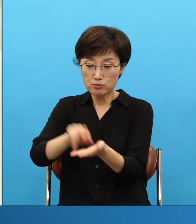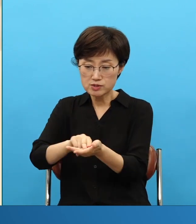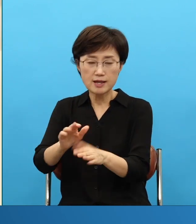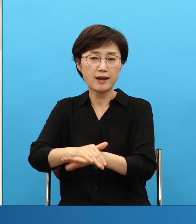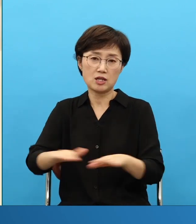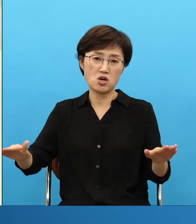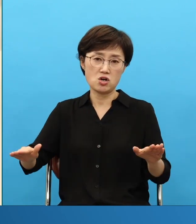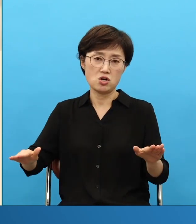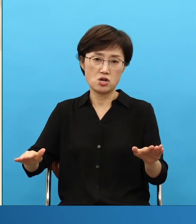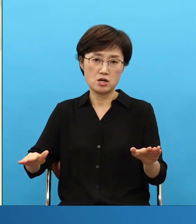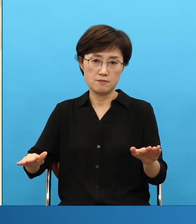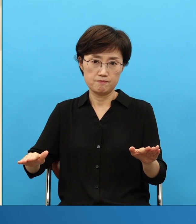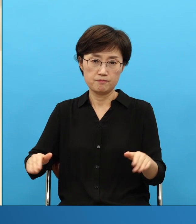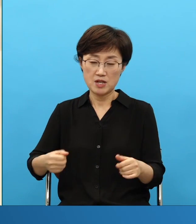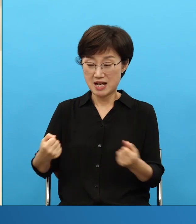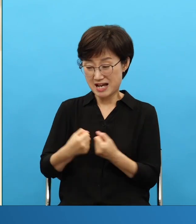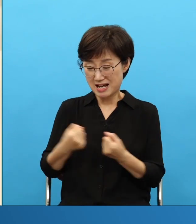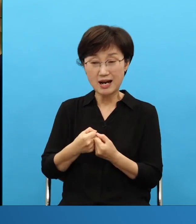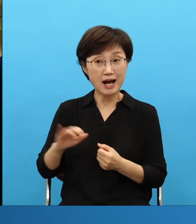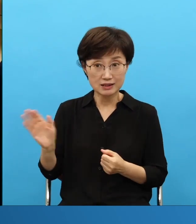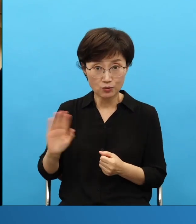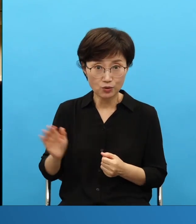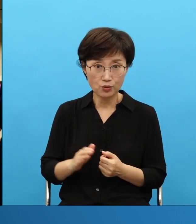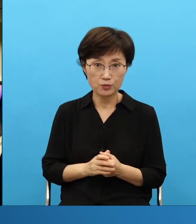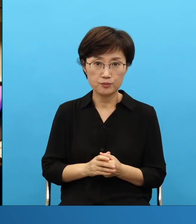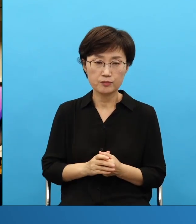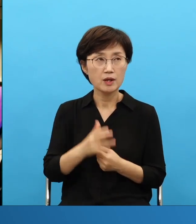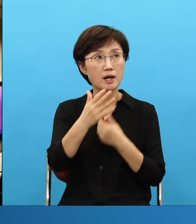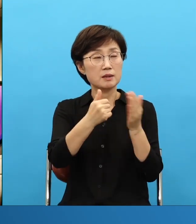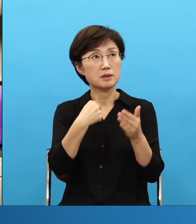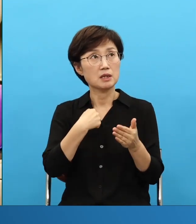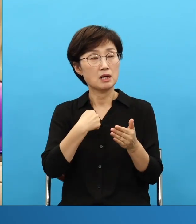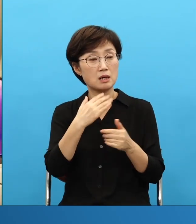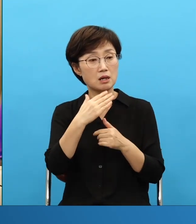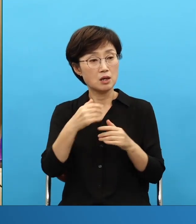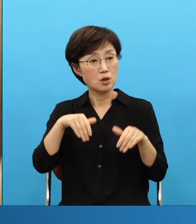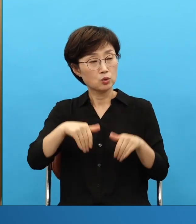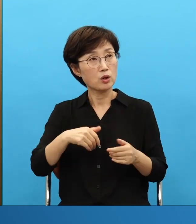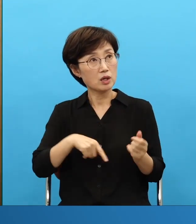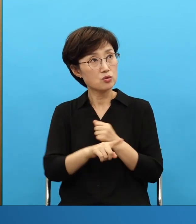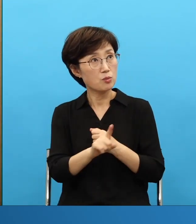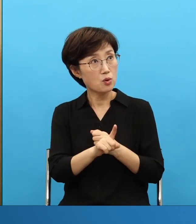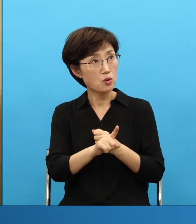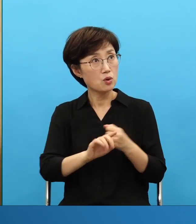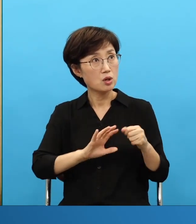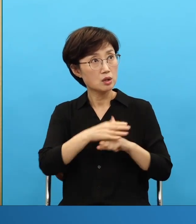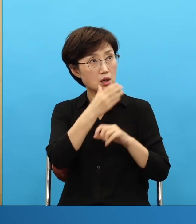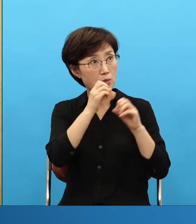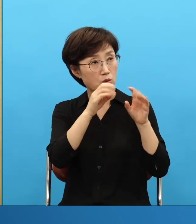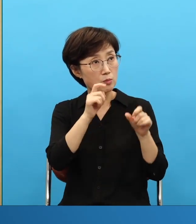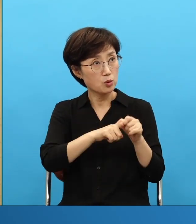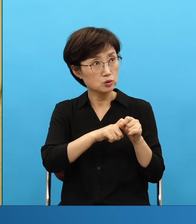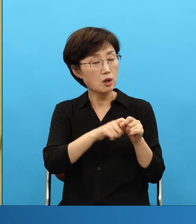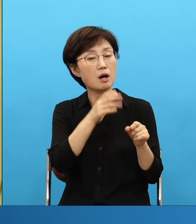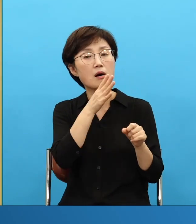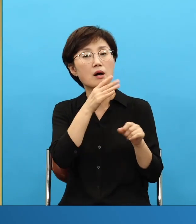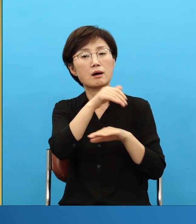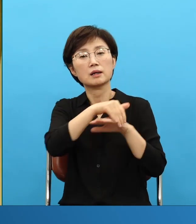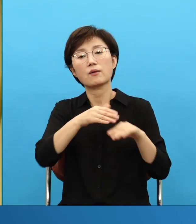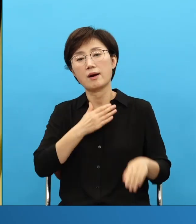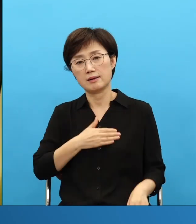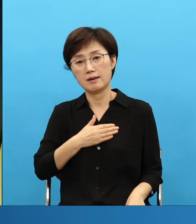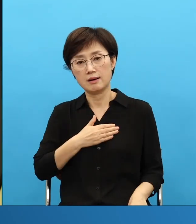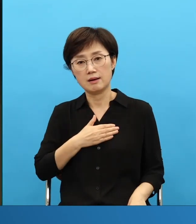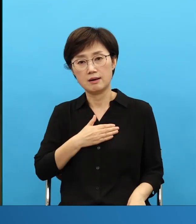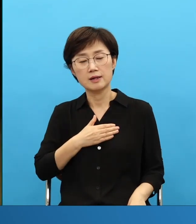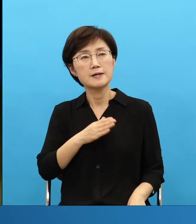그렇게 싸워서 이기려고 한 것이 아니고 하나님께서 나를 세계복음화를 위해서 보내셨다는 그 계획을 알았다고. 그